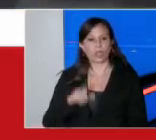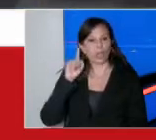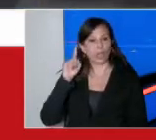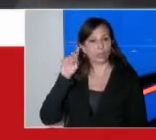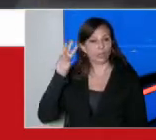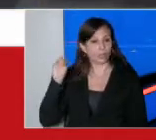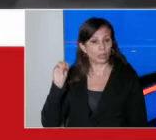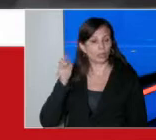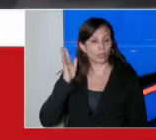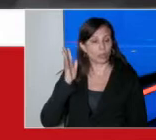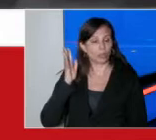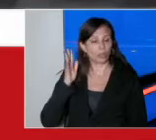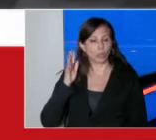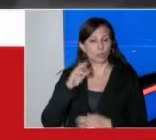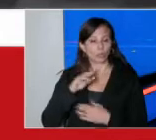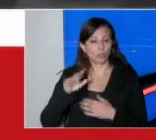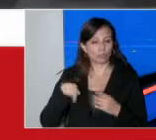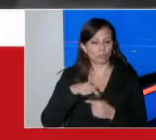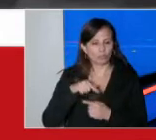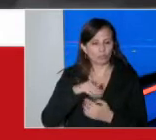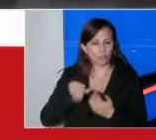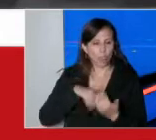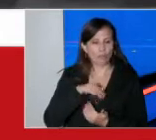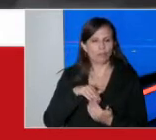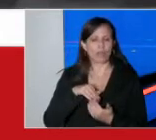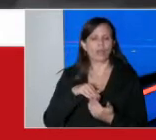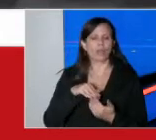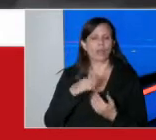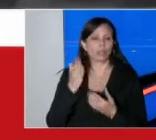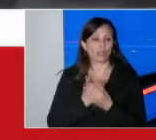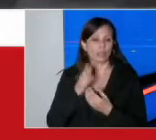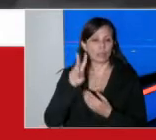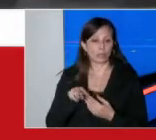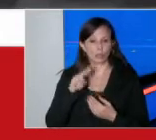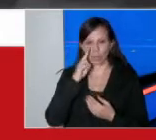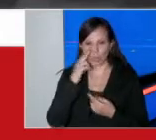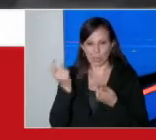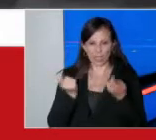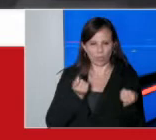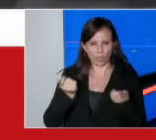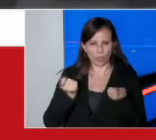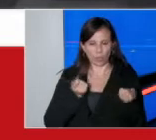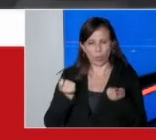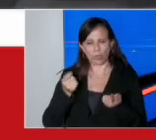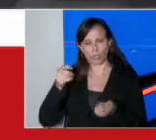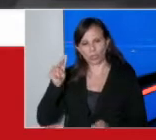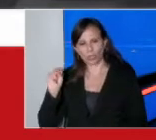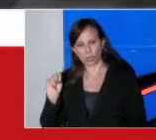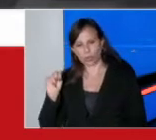היה מאוד מאוד מעורב בשיחות לגבי תיק 2000. כל הניסיונות התיווך בין נוני